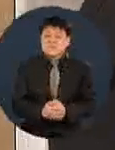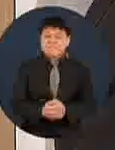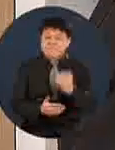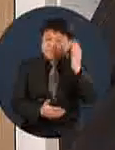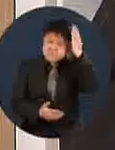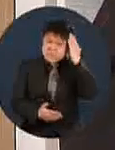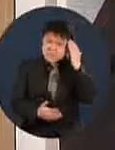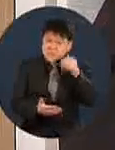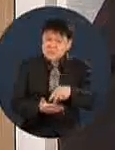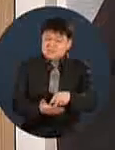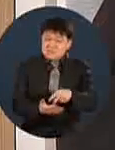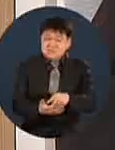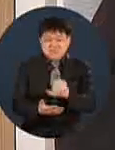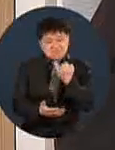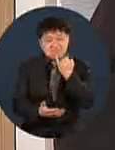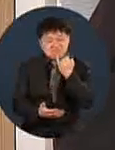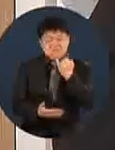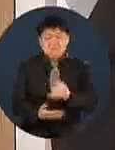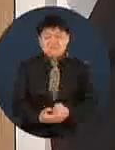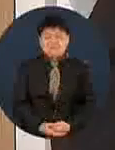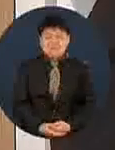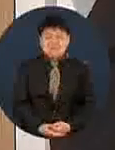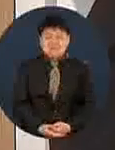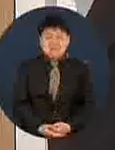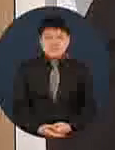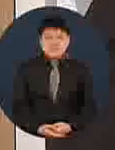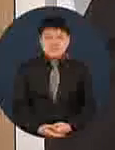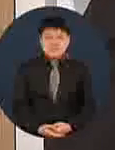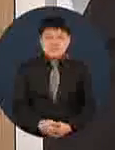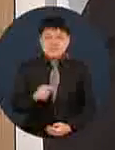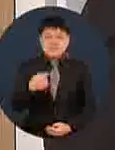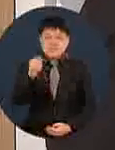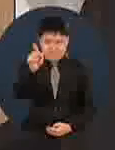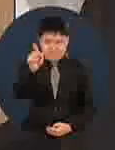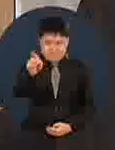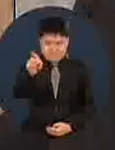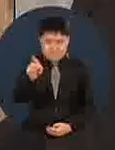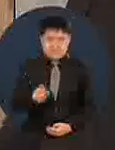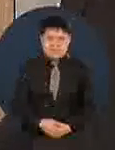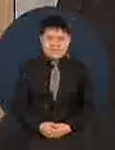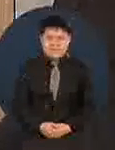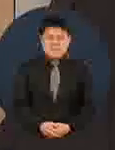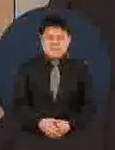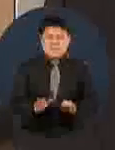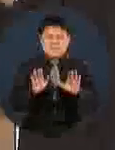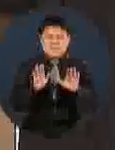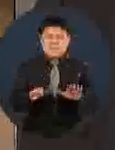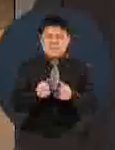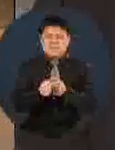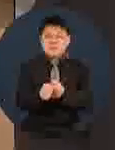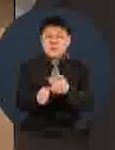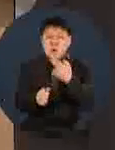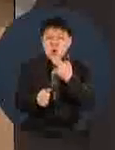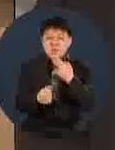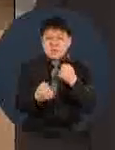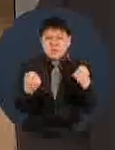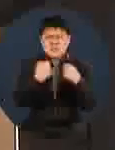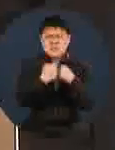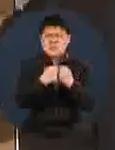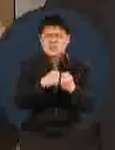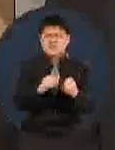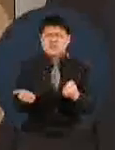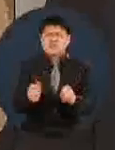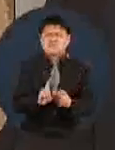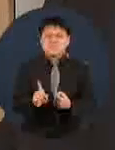흙도 기분이 좋아 보입니다. 네. 그리고 하나 지키니까 이제 안 받으면 이 협공을 당하면 견딜 수 없거든요.